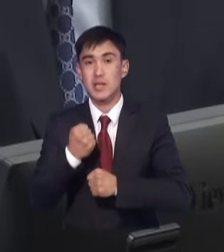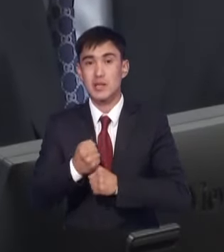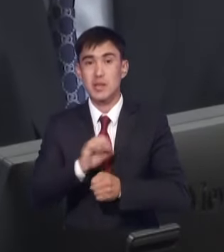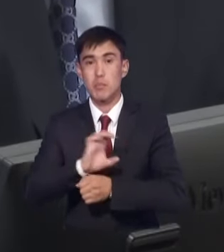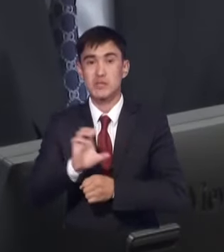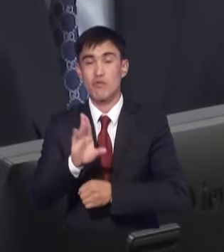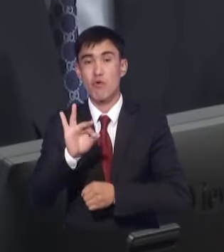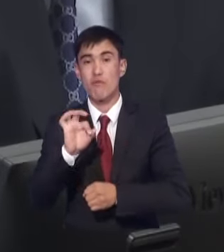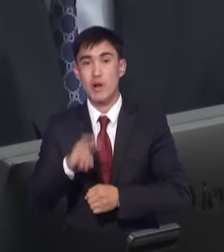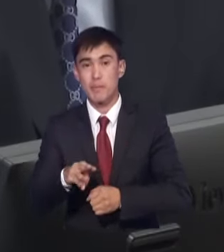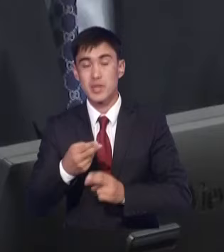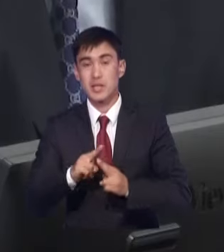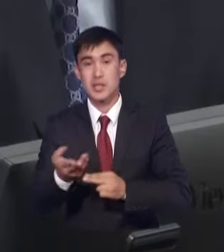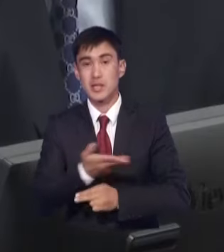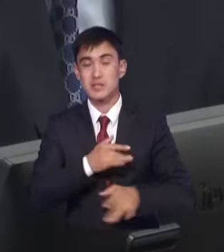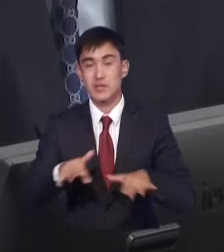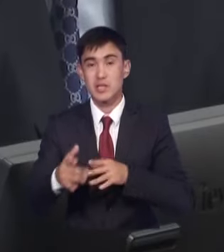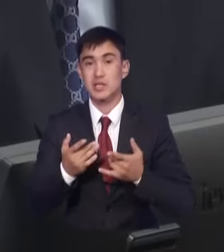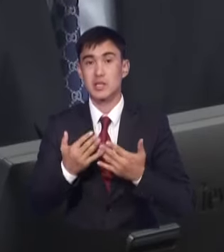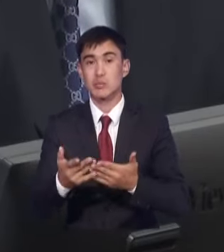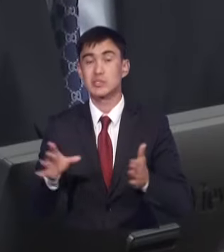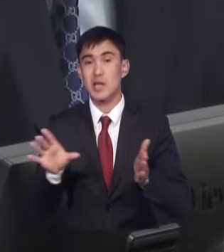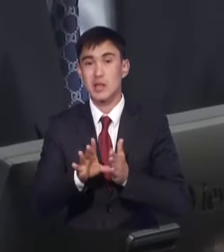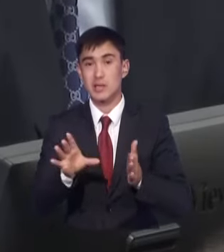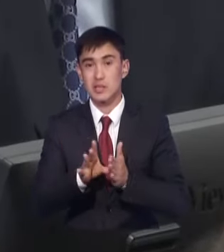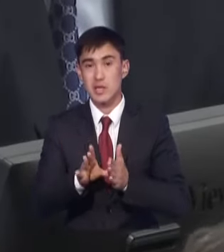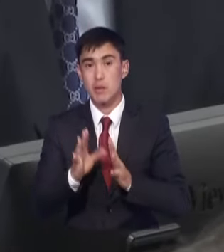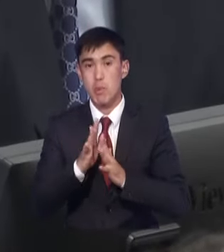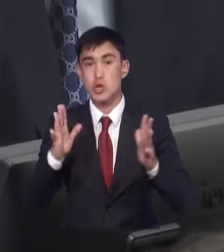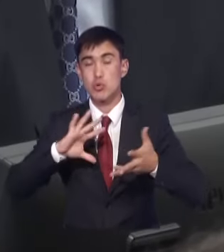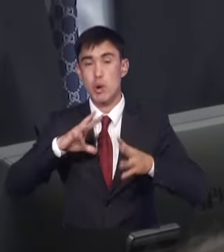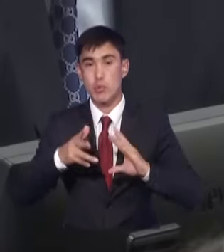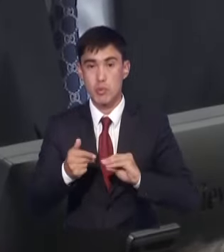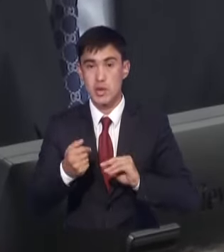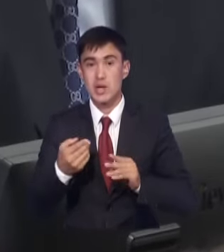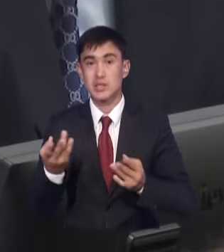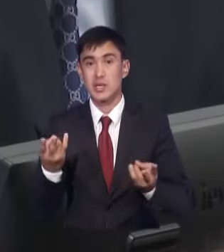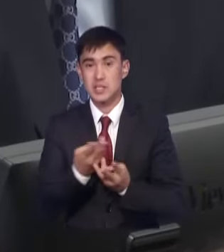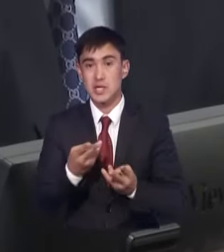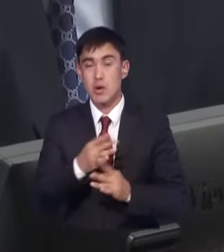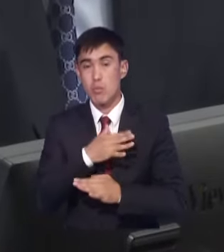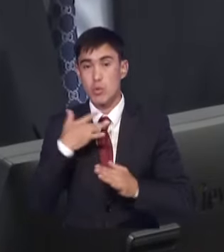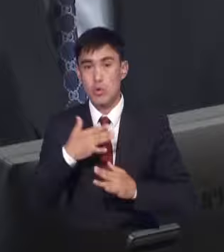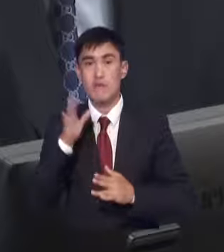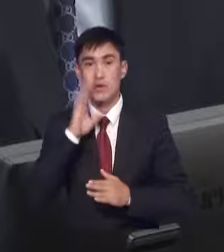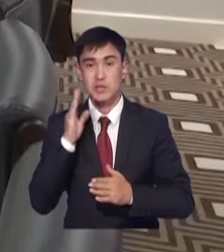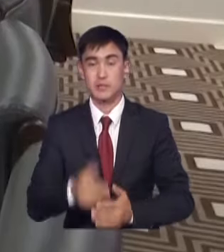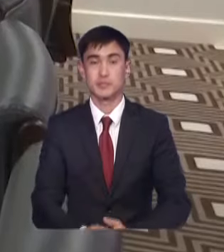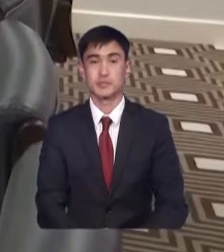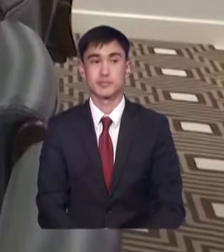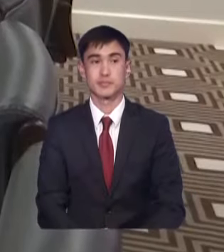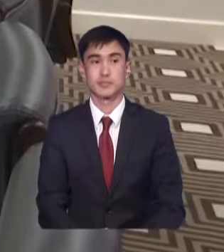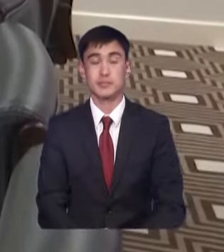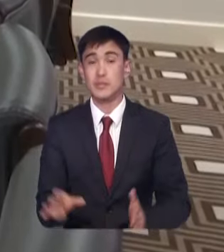держащих вольфрам а потому для нашего дела требуется электроэнергия в большом объёме а также достаточное количество воды